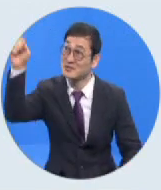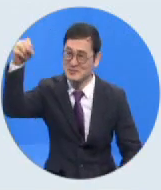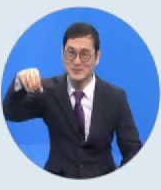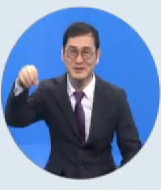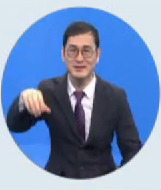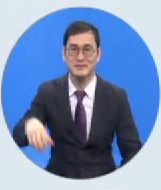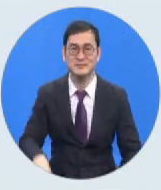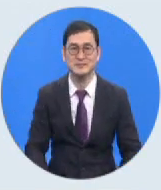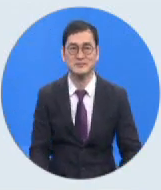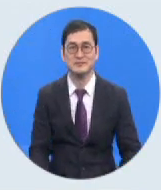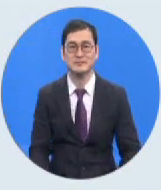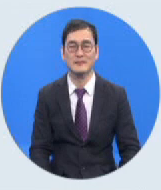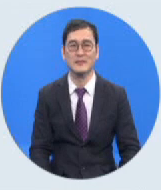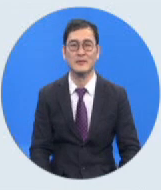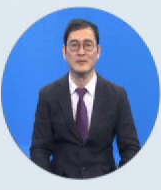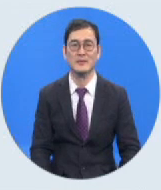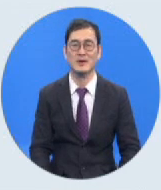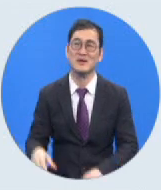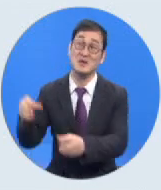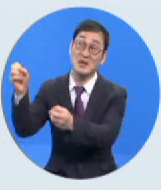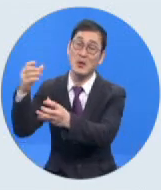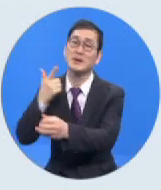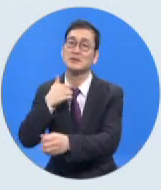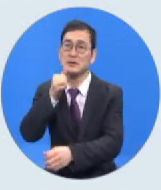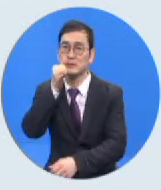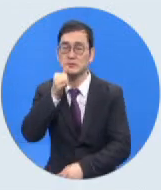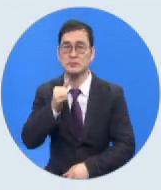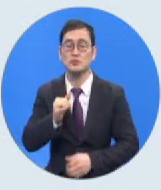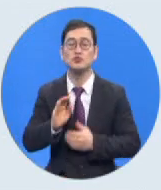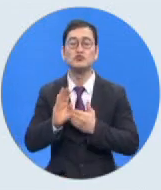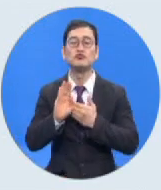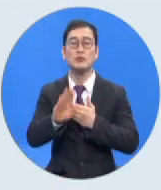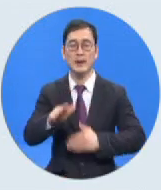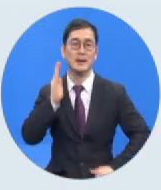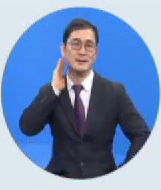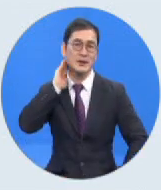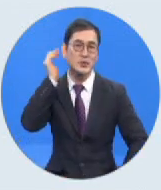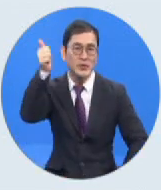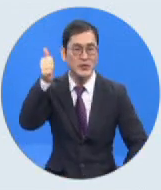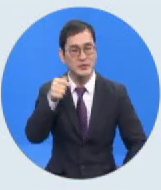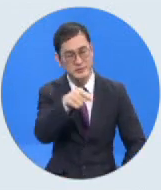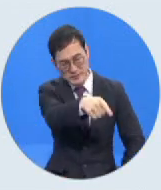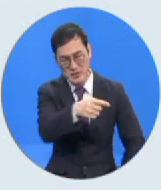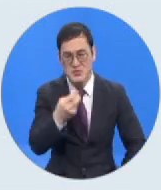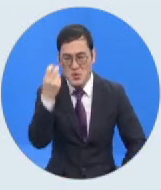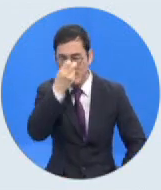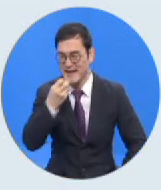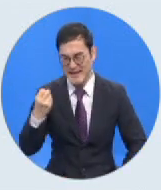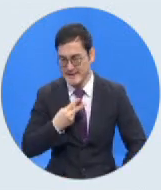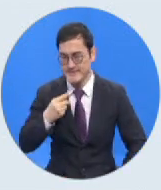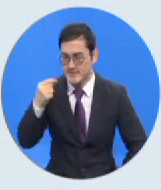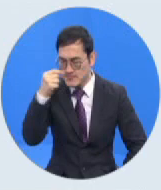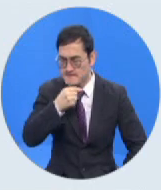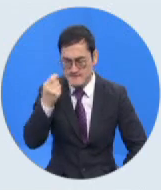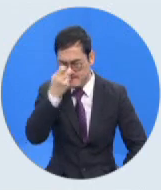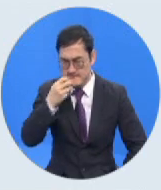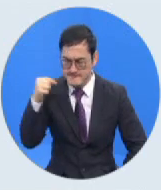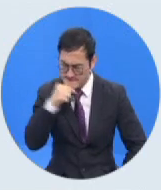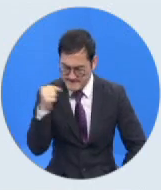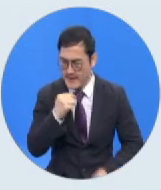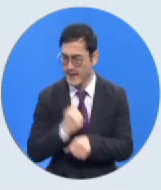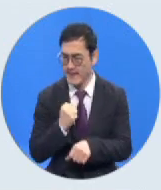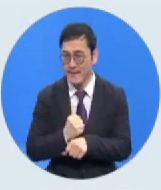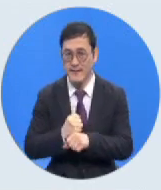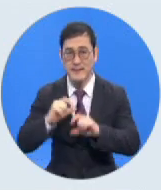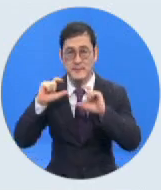대통령이 검찰과 경찰은 조직에 명운을 걸고 김학의 전 차관 사건을 재수사하라, 이렇게